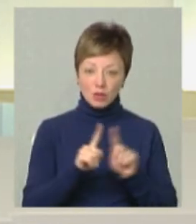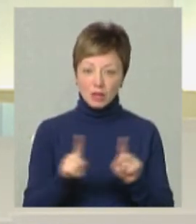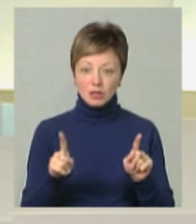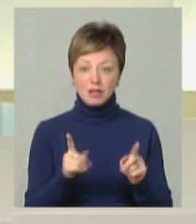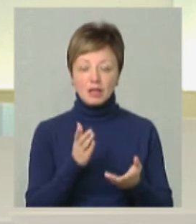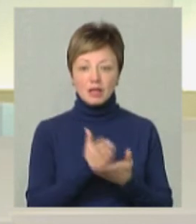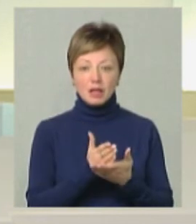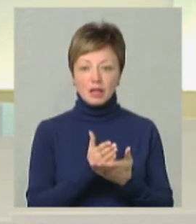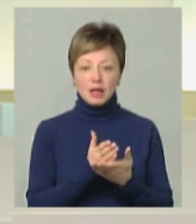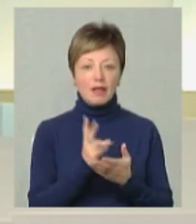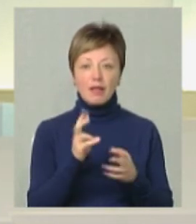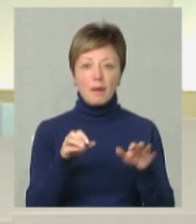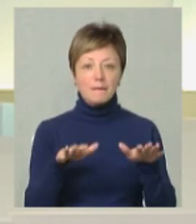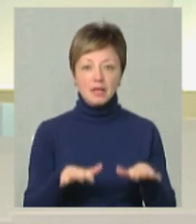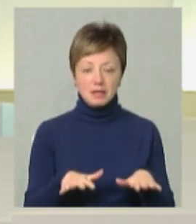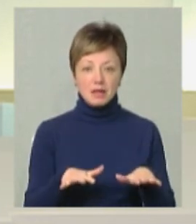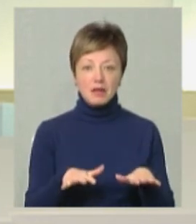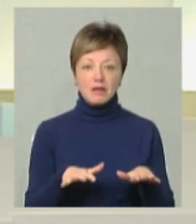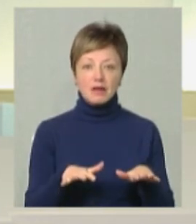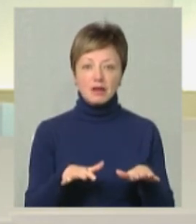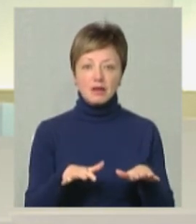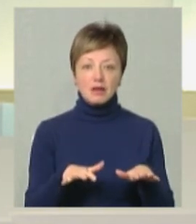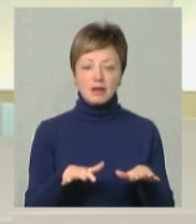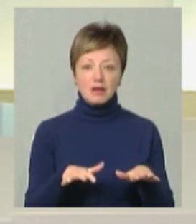є немісцеві, які є інтродуковані,